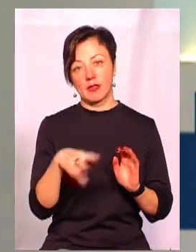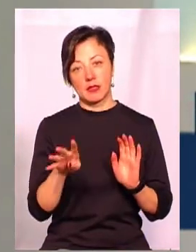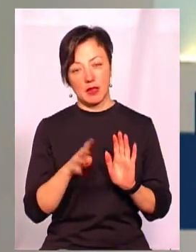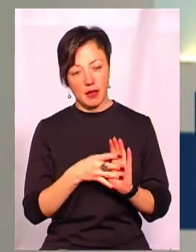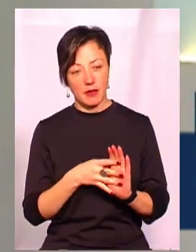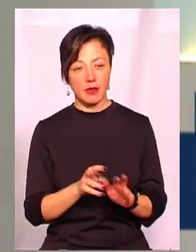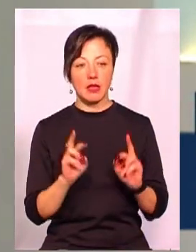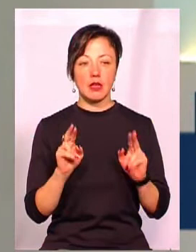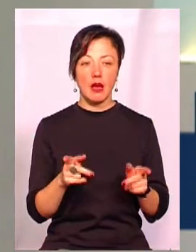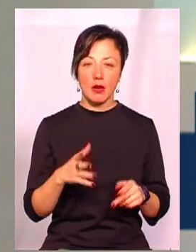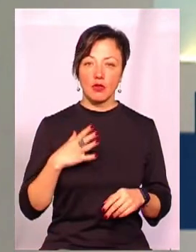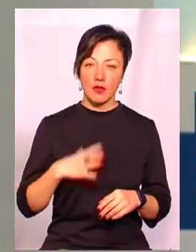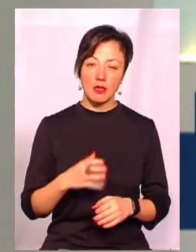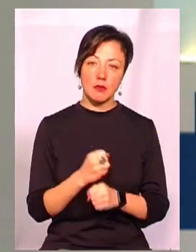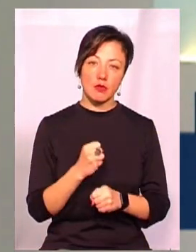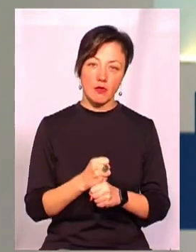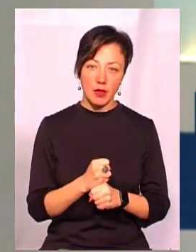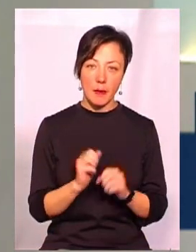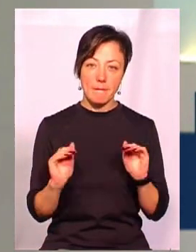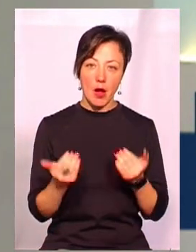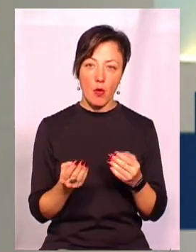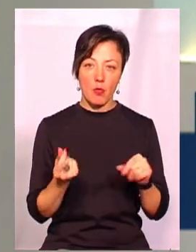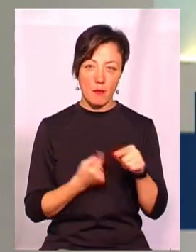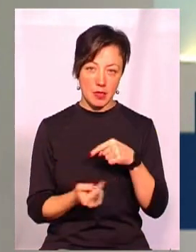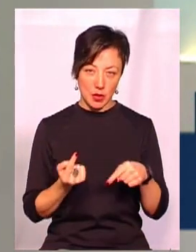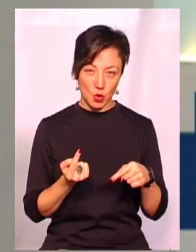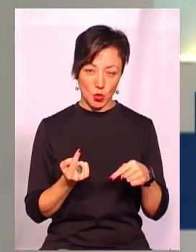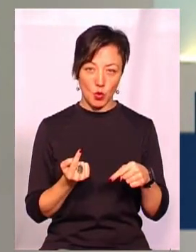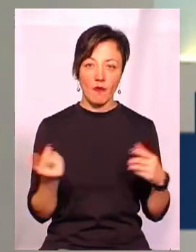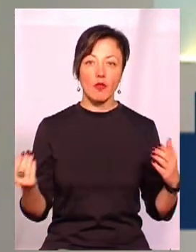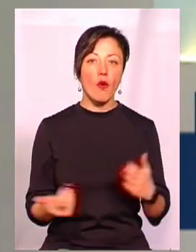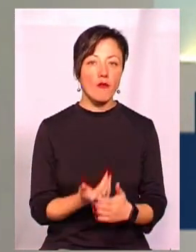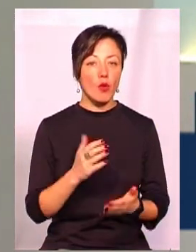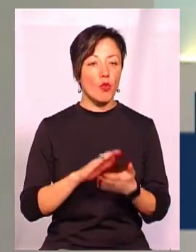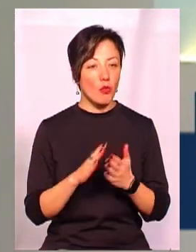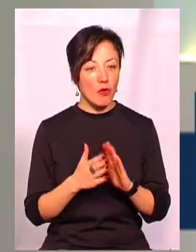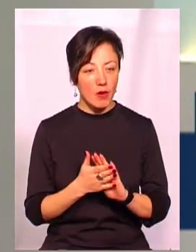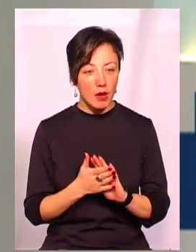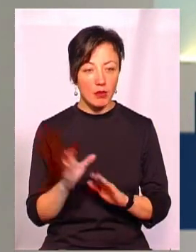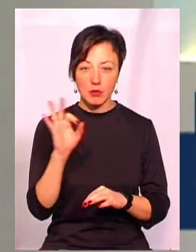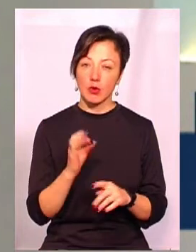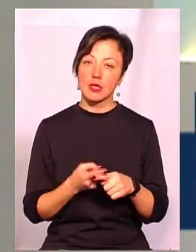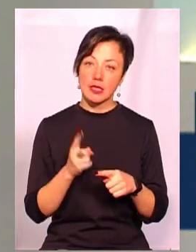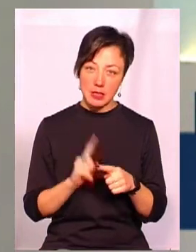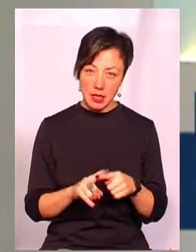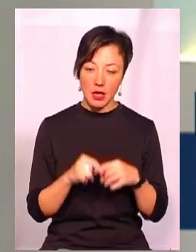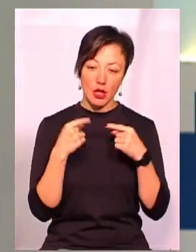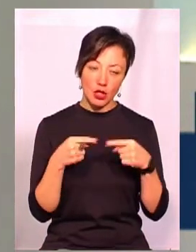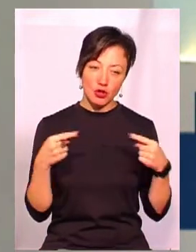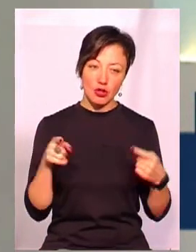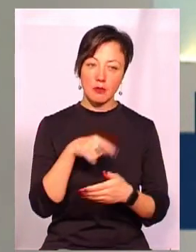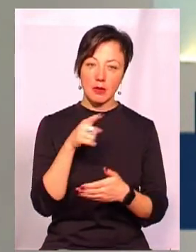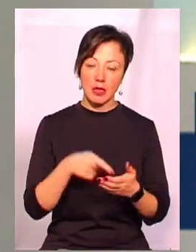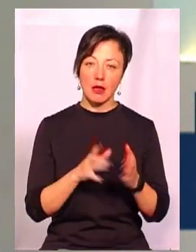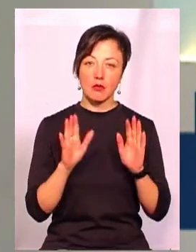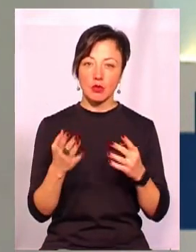129? Та як доведеться працювати малому бізнесу в нових умовах? Про це та інші